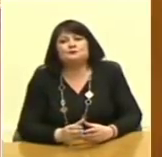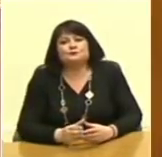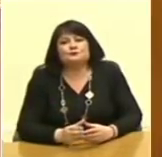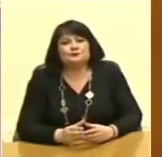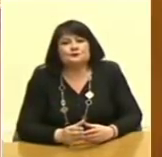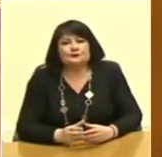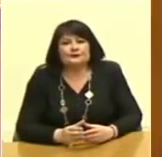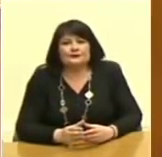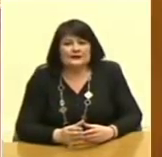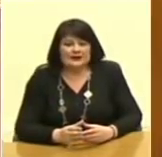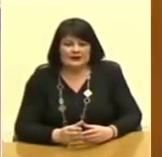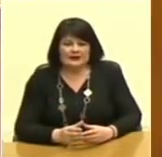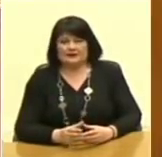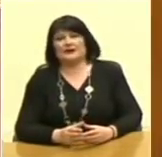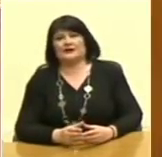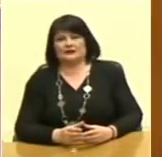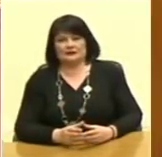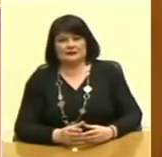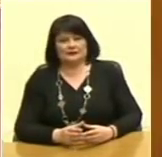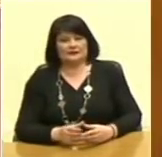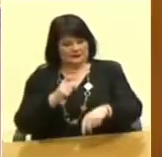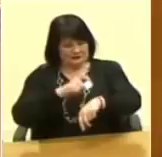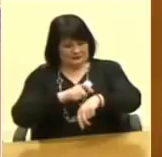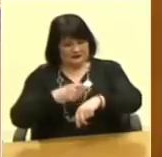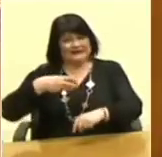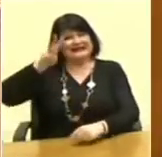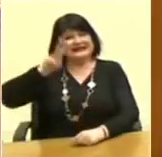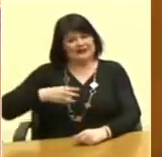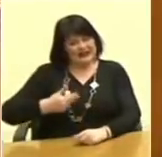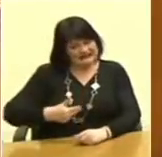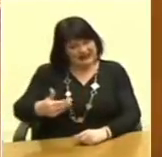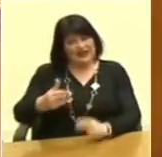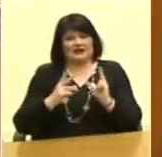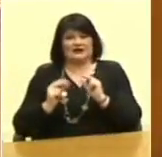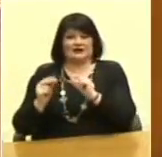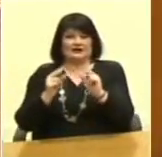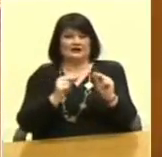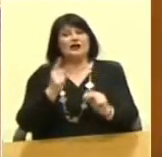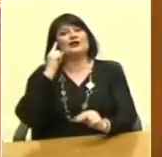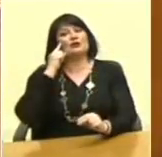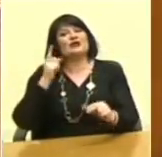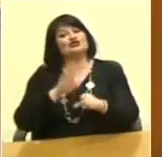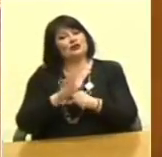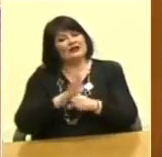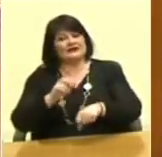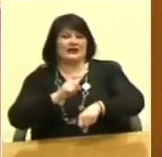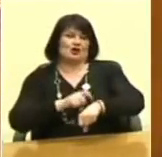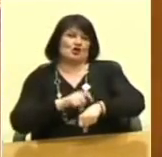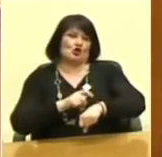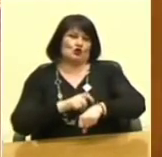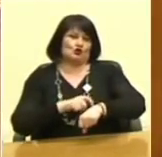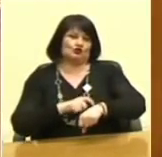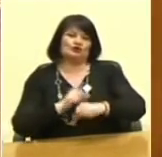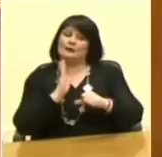Πρέπει να έχουμε ευχέρεια χρόνου και οι 3 μέρες που θα ακολουθήσουν νομίζω θα είναι επαρκής χρόνος για